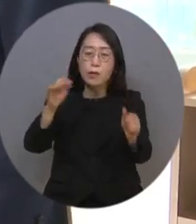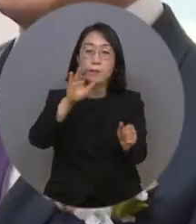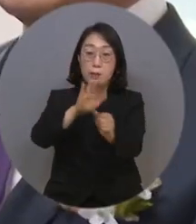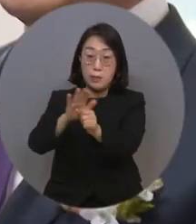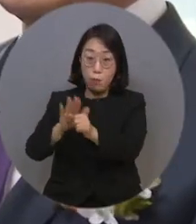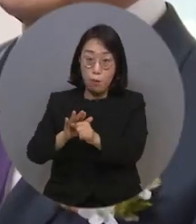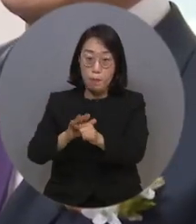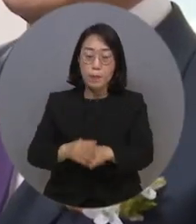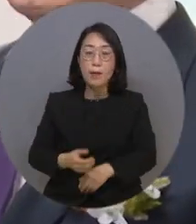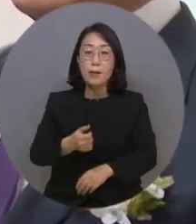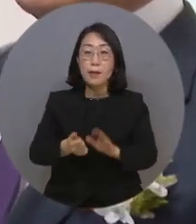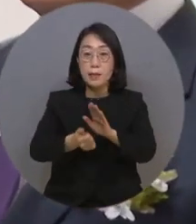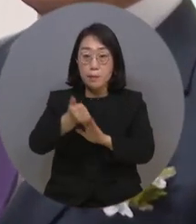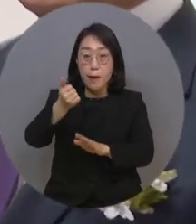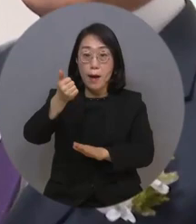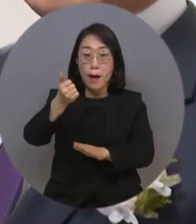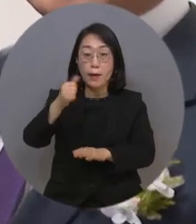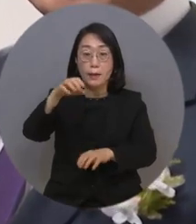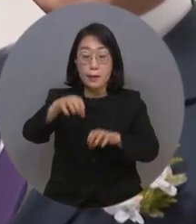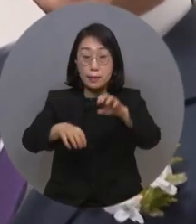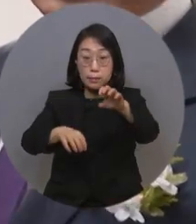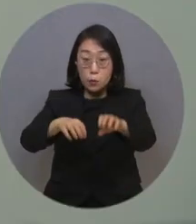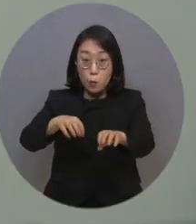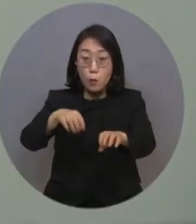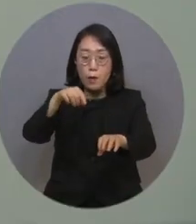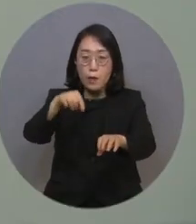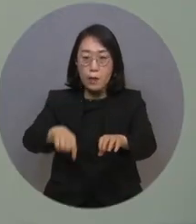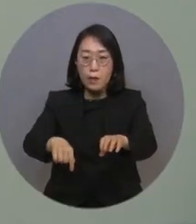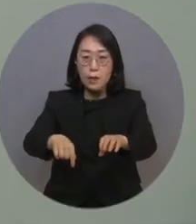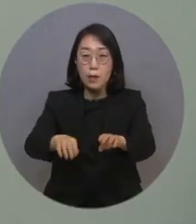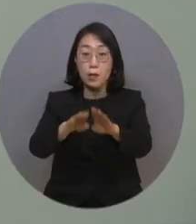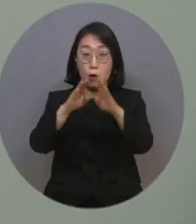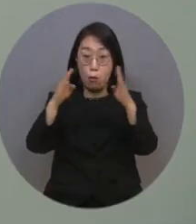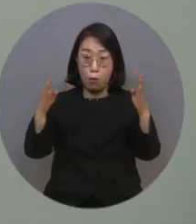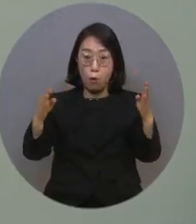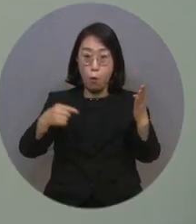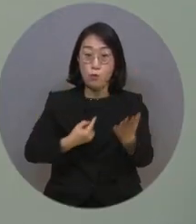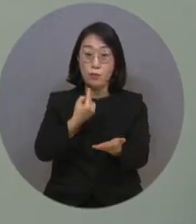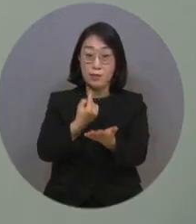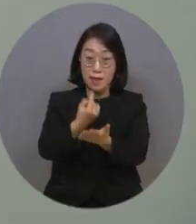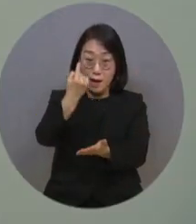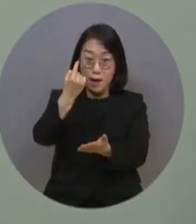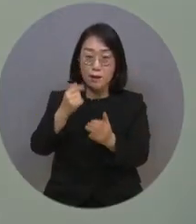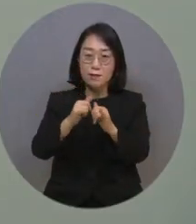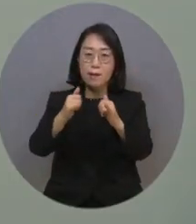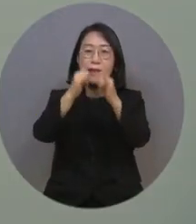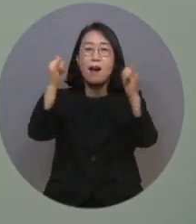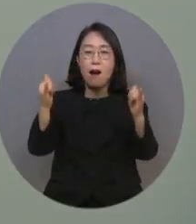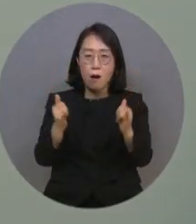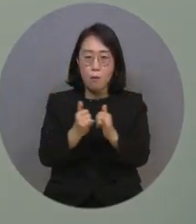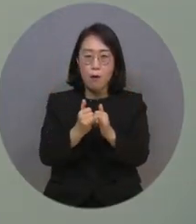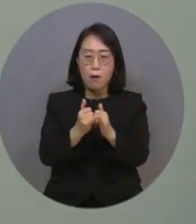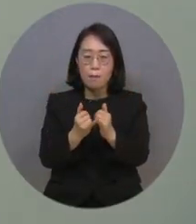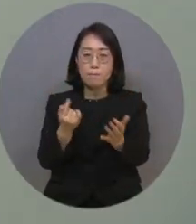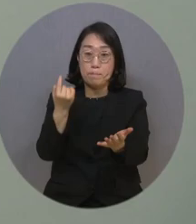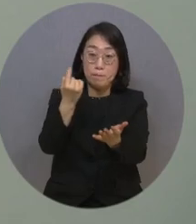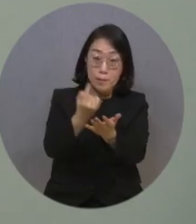될 희망디딤돌 전남센터의 개소가 홀로 서기를 준비하는 청년들의 첫 사회생활을 향한